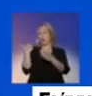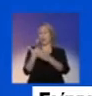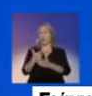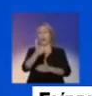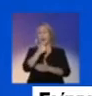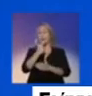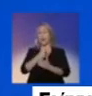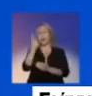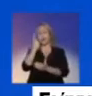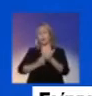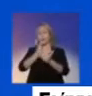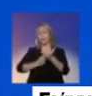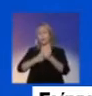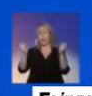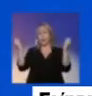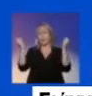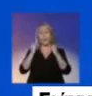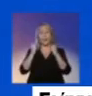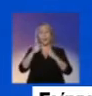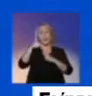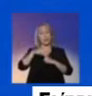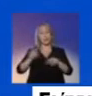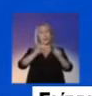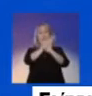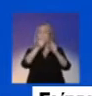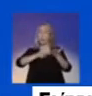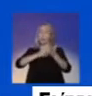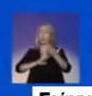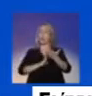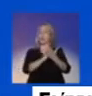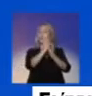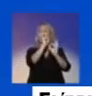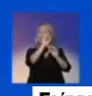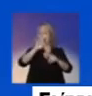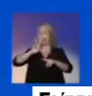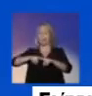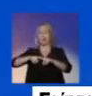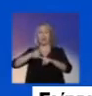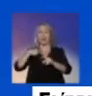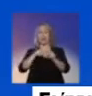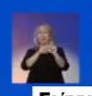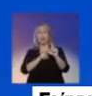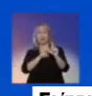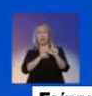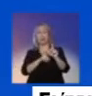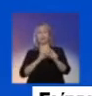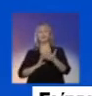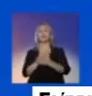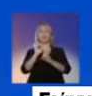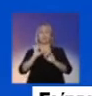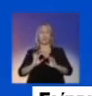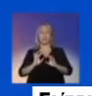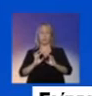οποίος χάνεται. Εκατοντάδες άνθρωποι θα χάσουν τη δουλειά τους και μιλάω για τους εργαζόμενους στον ιδιωτικό τομέα,